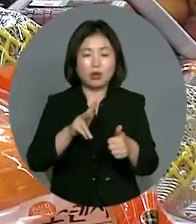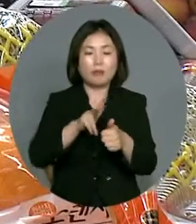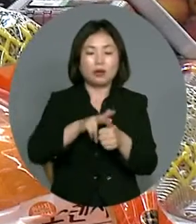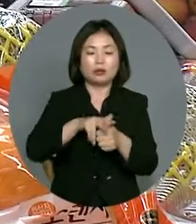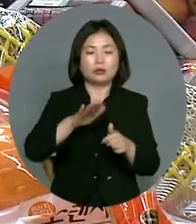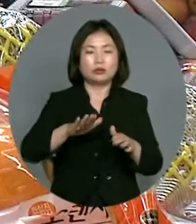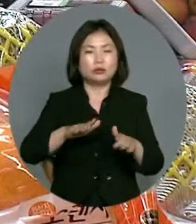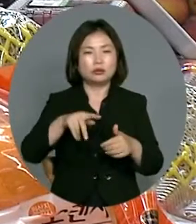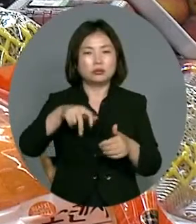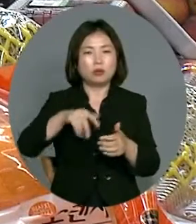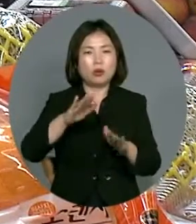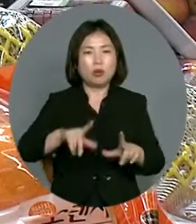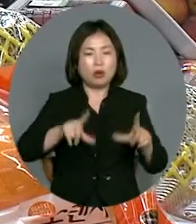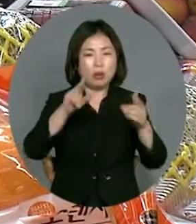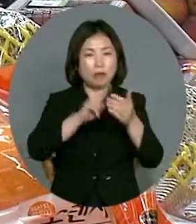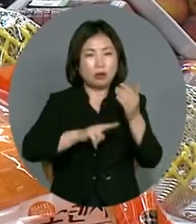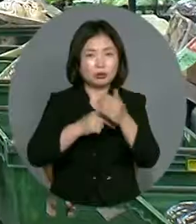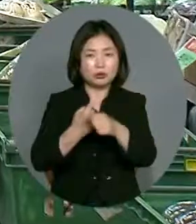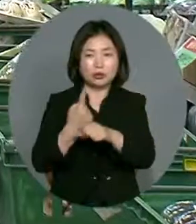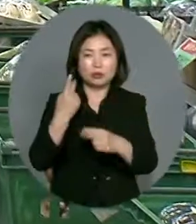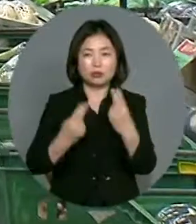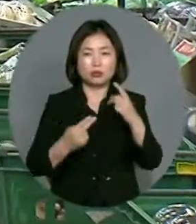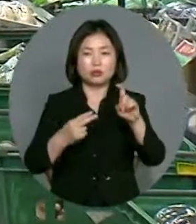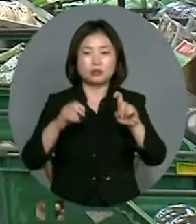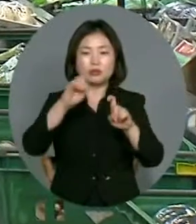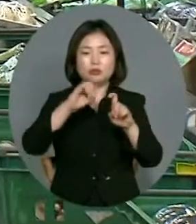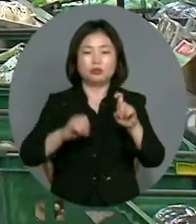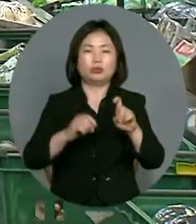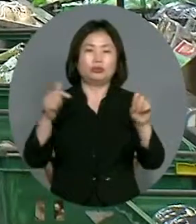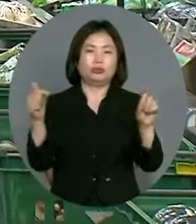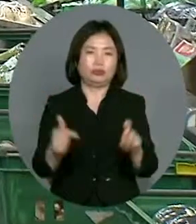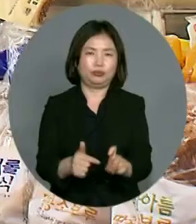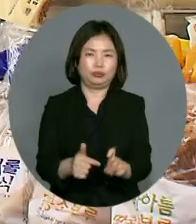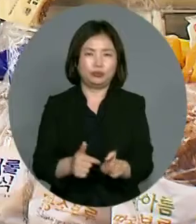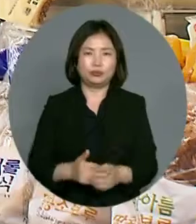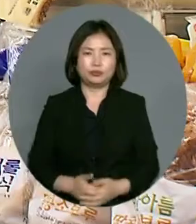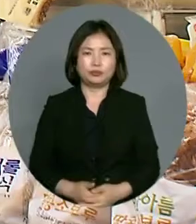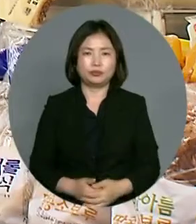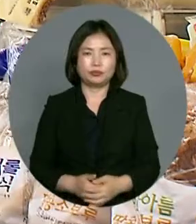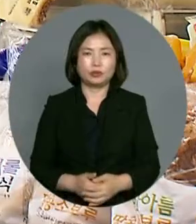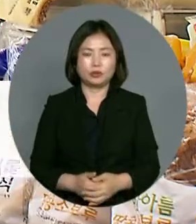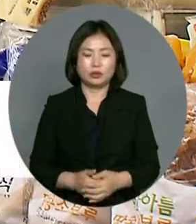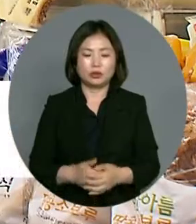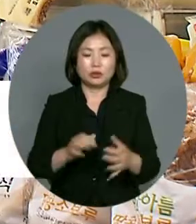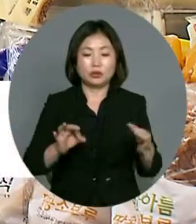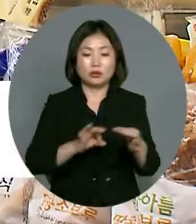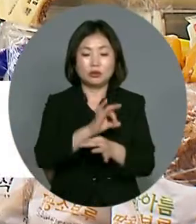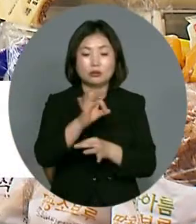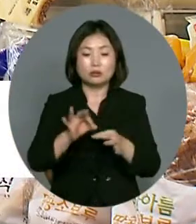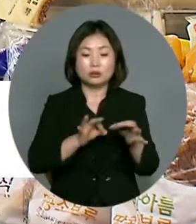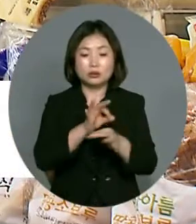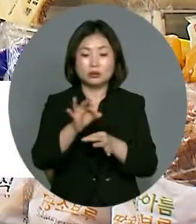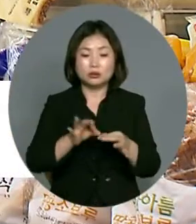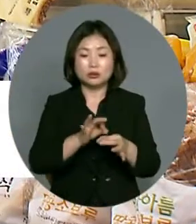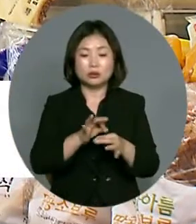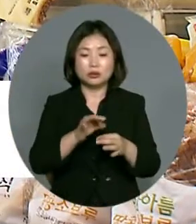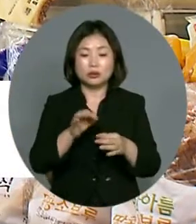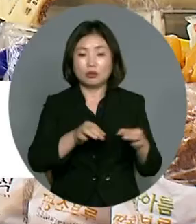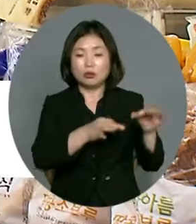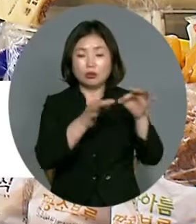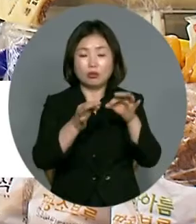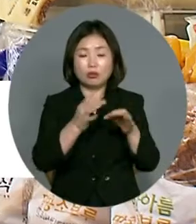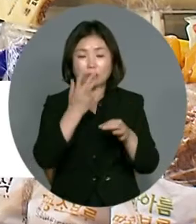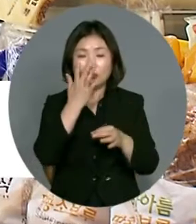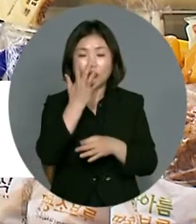마트의 올해 매출도 지난해보다 10% 이상 줄었습니다. 가장 경기에 둔감한 어떤 업종 중에 하나라고 저는